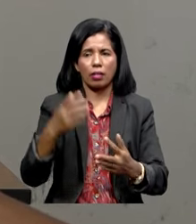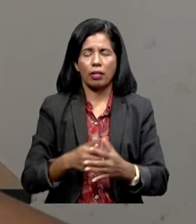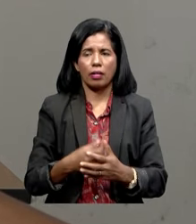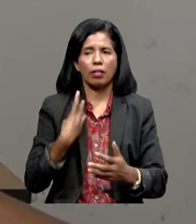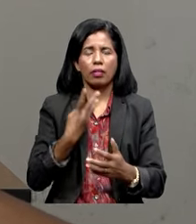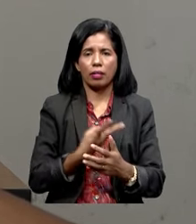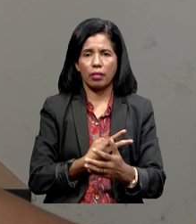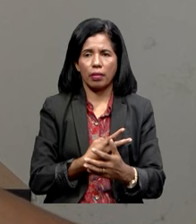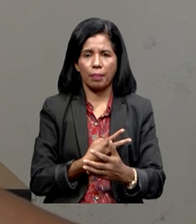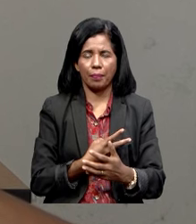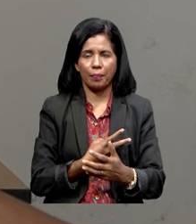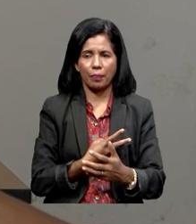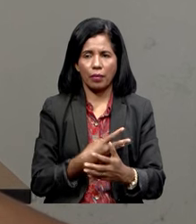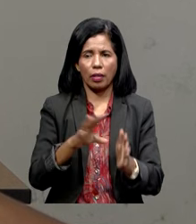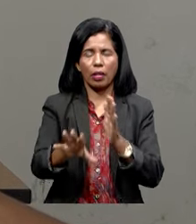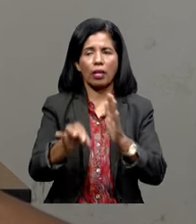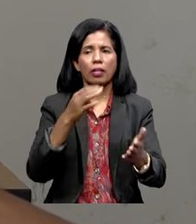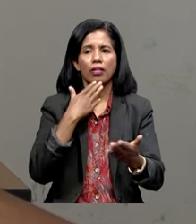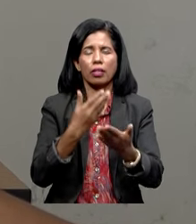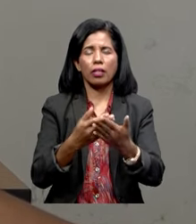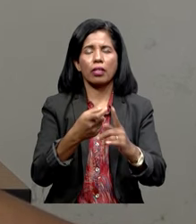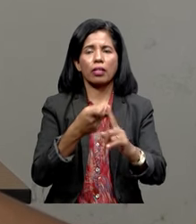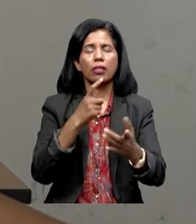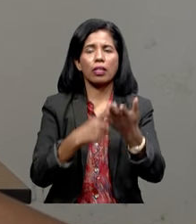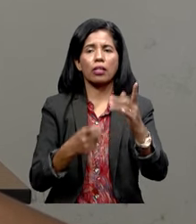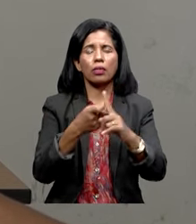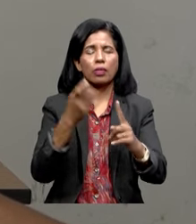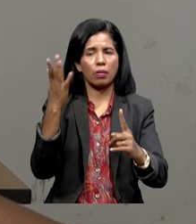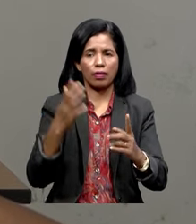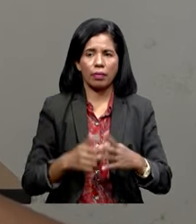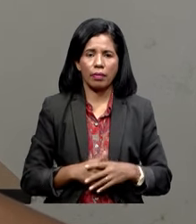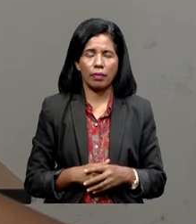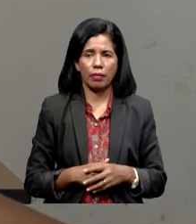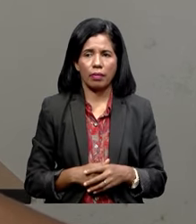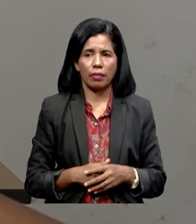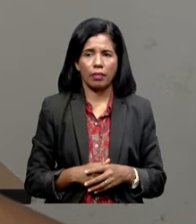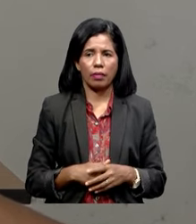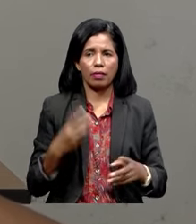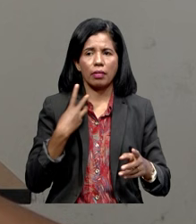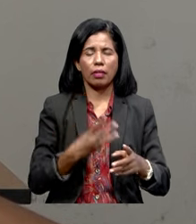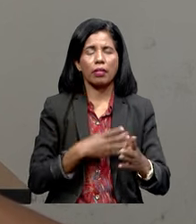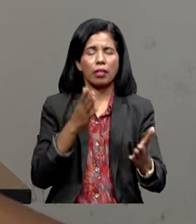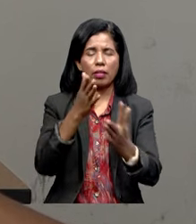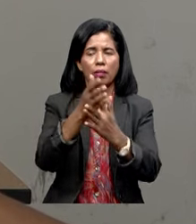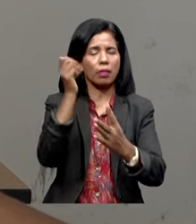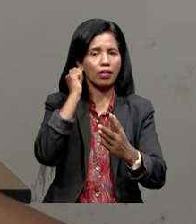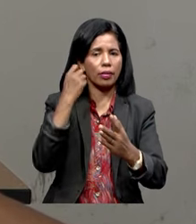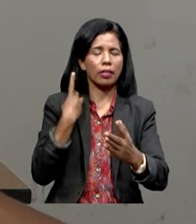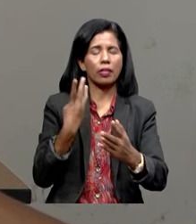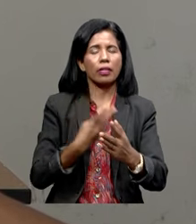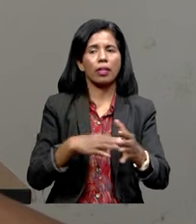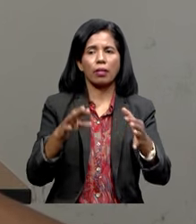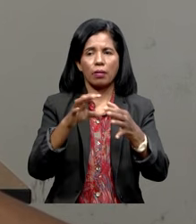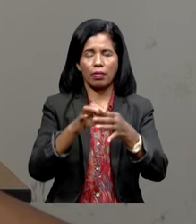tu hetam benefit saya dah sini apa tambah ita kondu ada rebaya ASEAN ita minimum ini